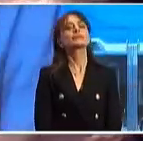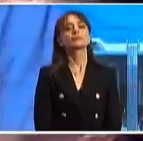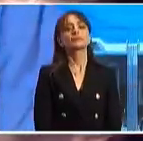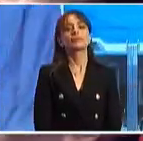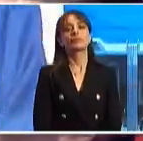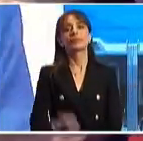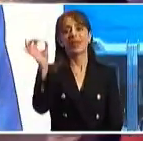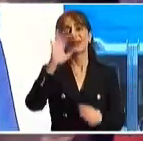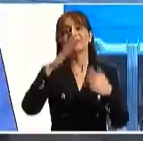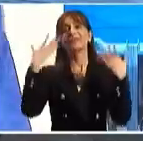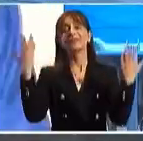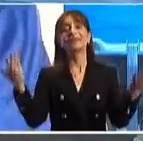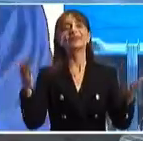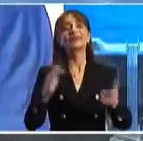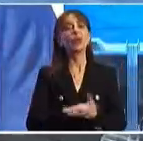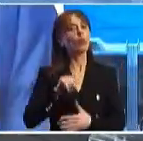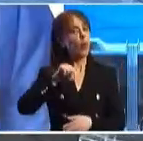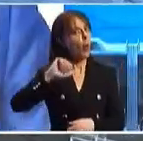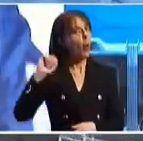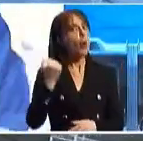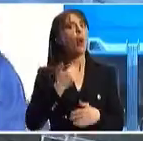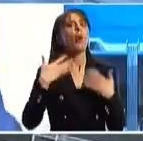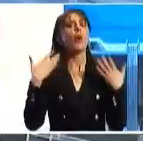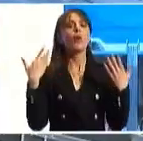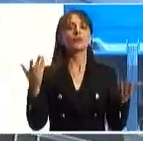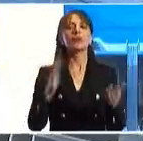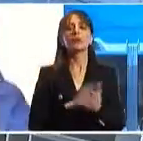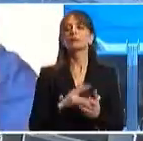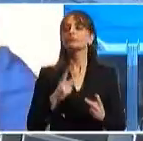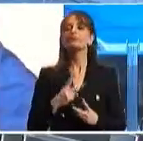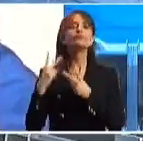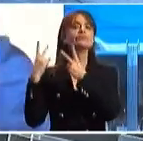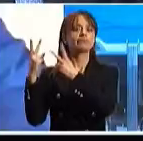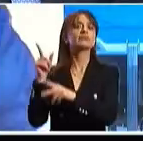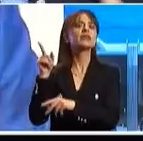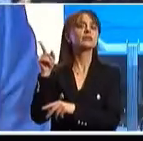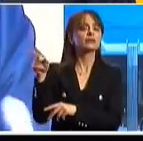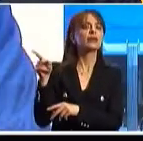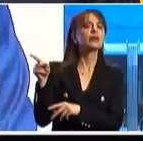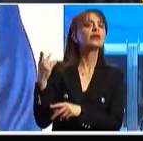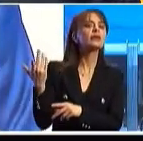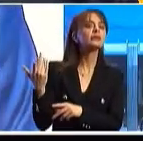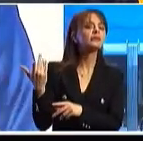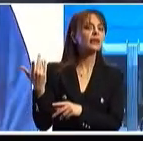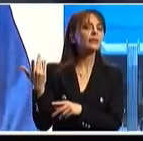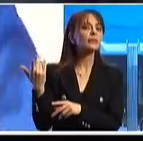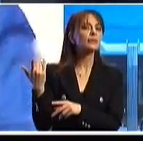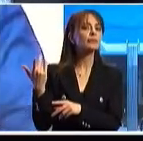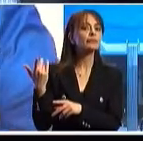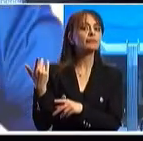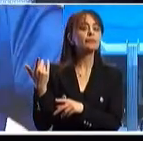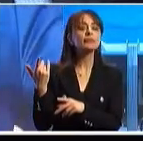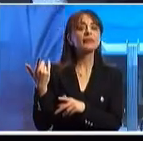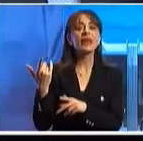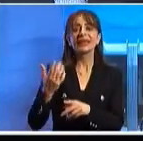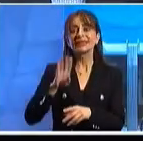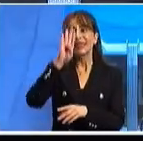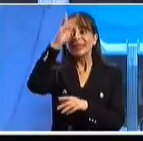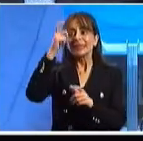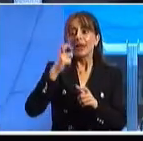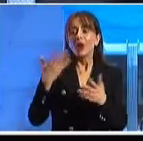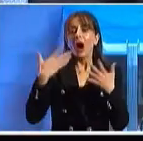Evet. Bu da önemli. Yani bir taraftan o emisyonları düşüreceğimiz, bir taraftan İstanbul'un